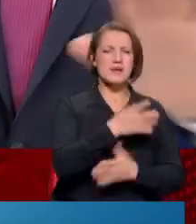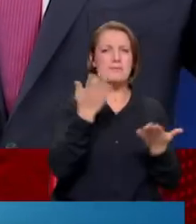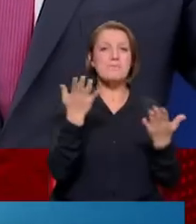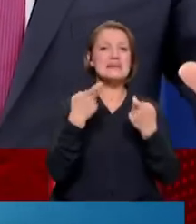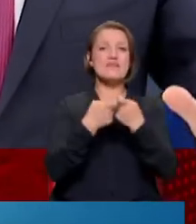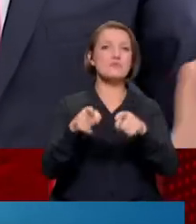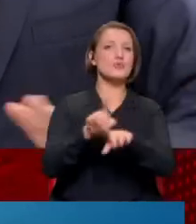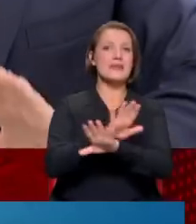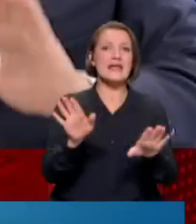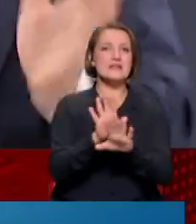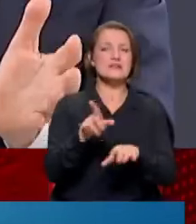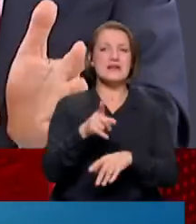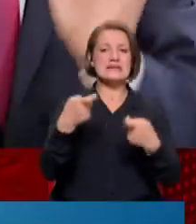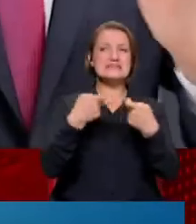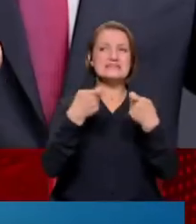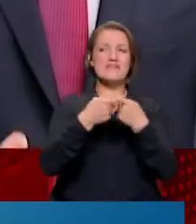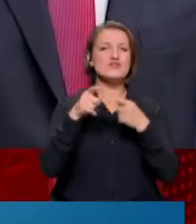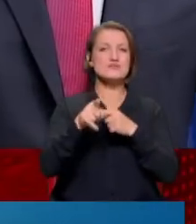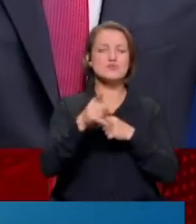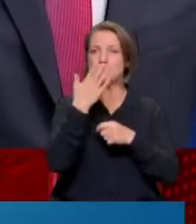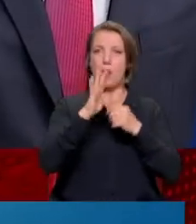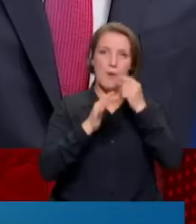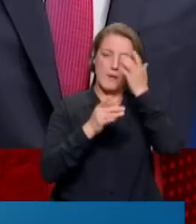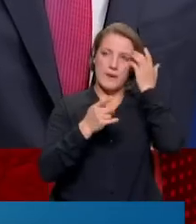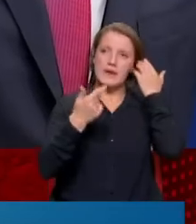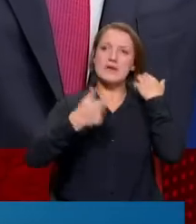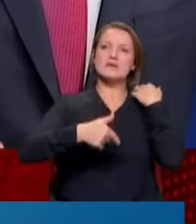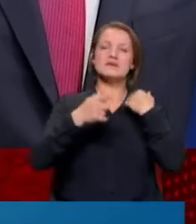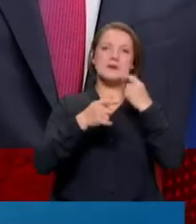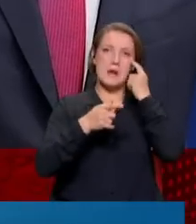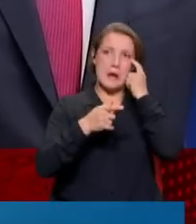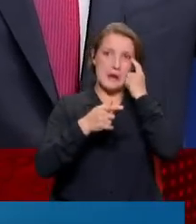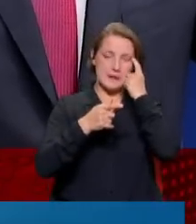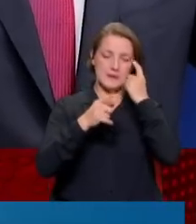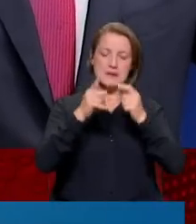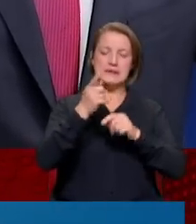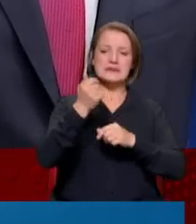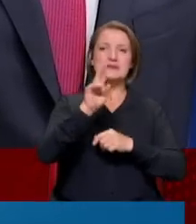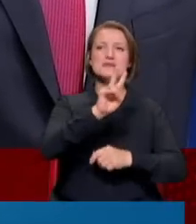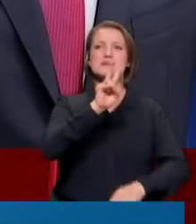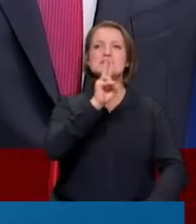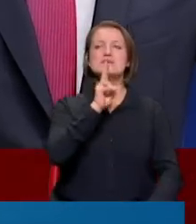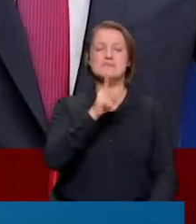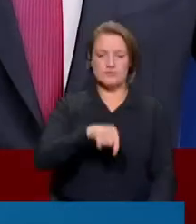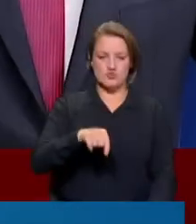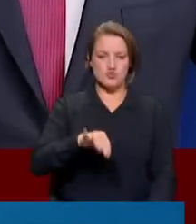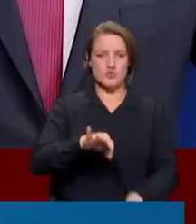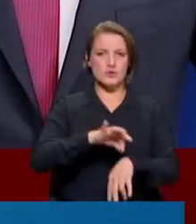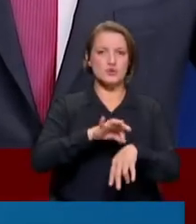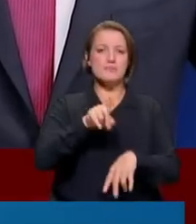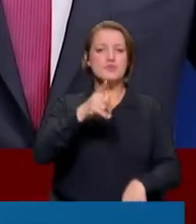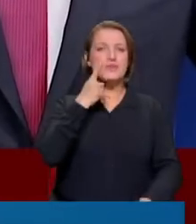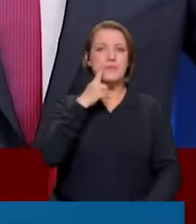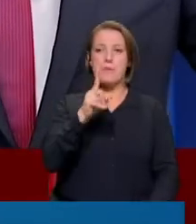Ama Savaş değil bu Çünkü savaş tanımında bu Yok ikincisi yine 21 yüzyılda günümüzde bir devlet bunu